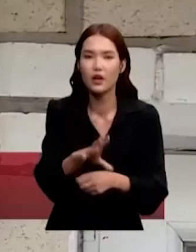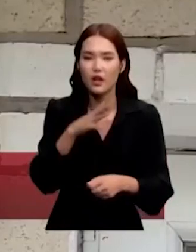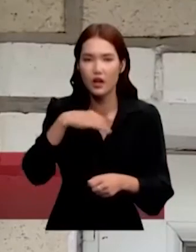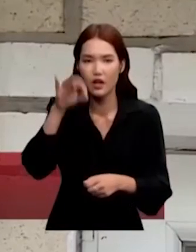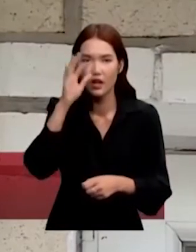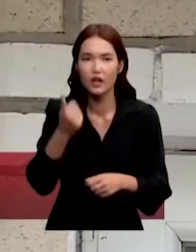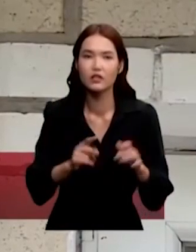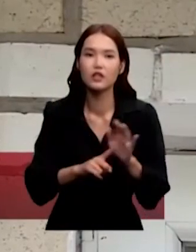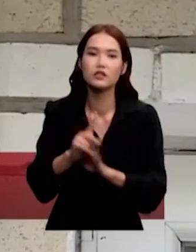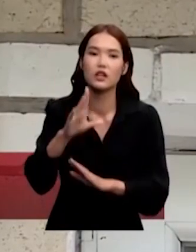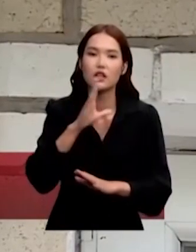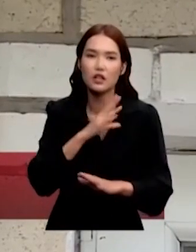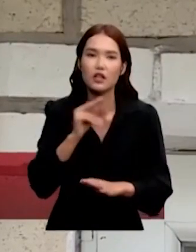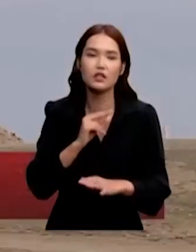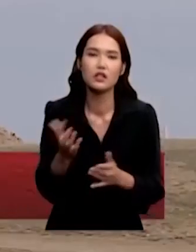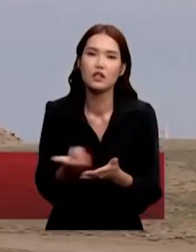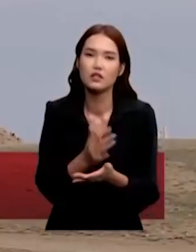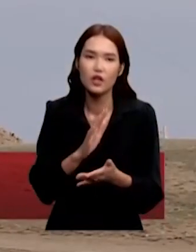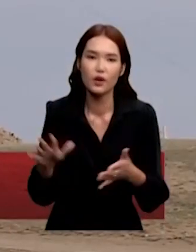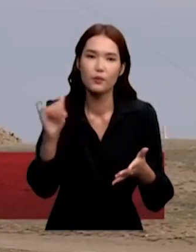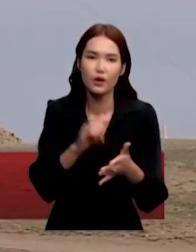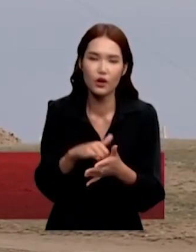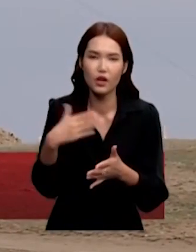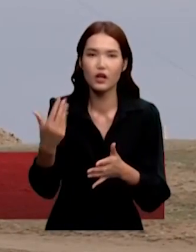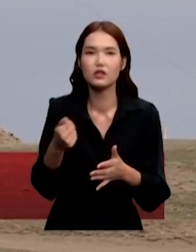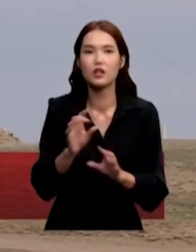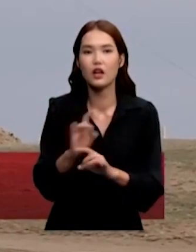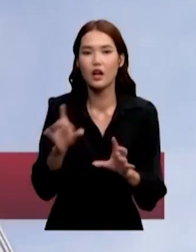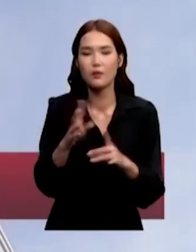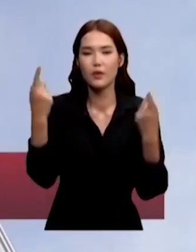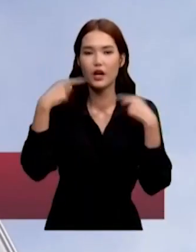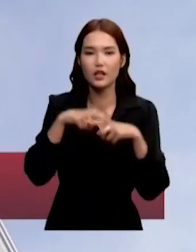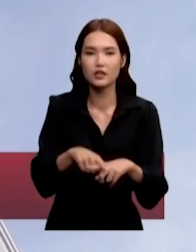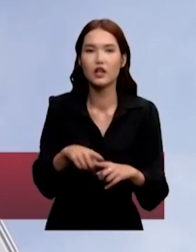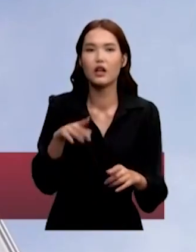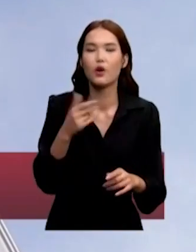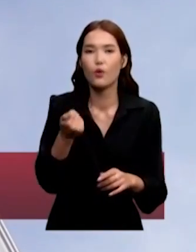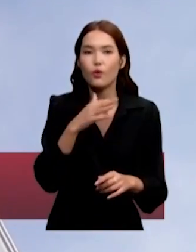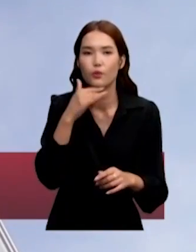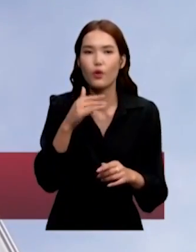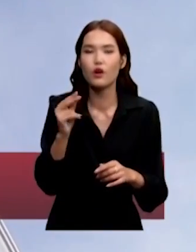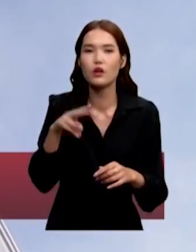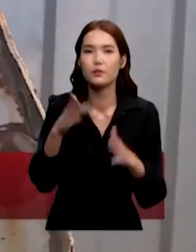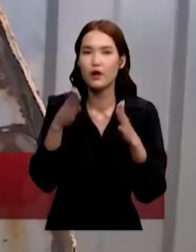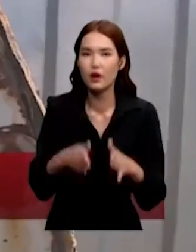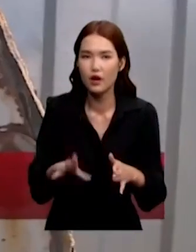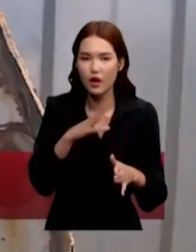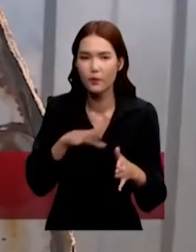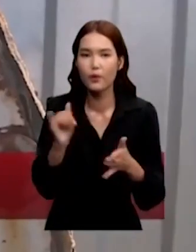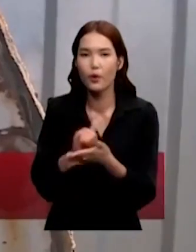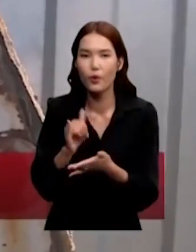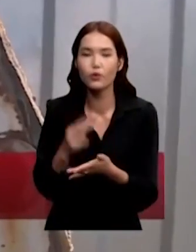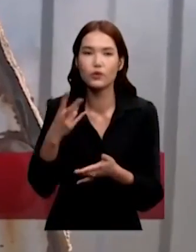назад работы были выполнены некачественно. Через 2 года после сдачи системы упала новая водонапорная башня. Подрядчик восстанавливал